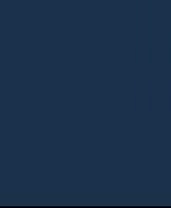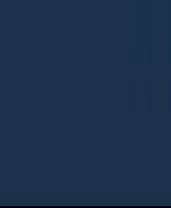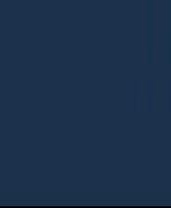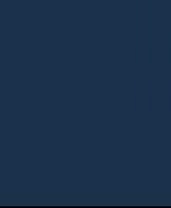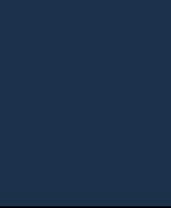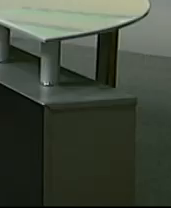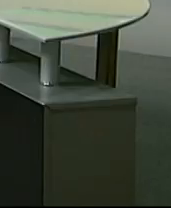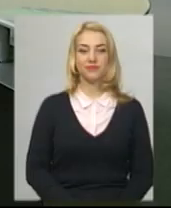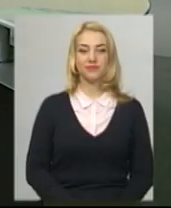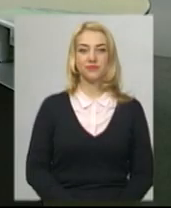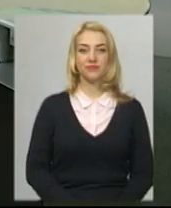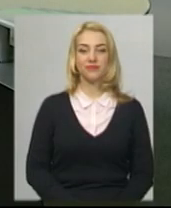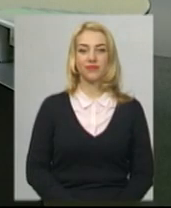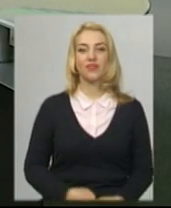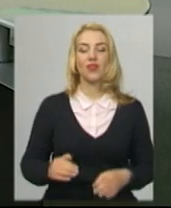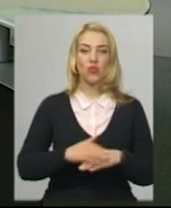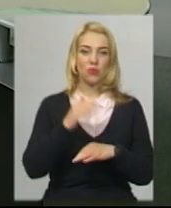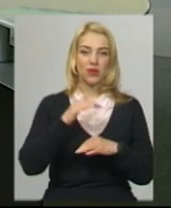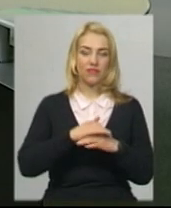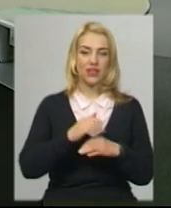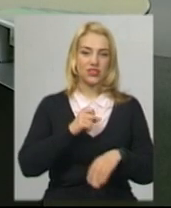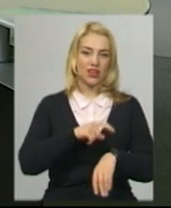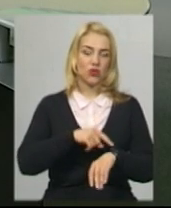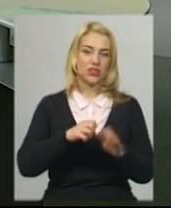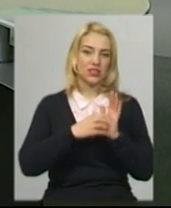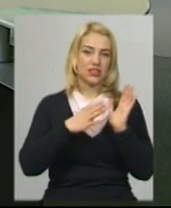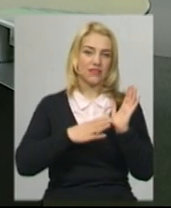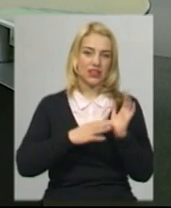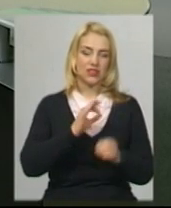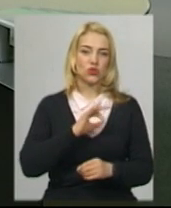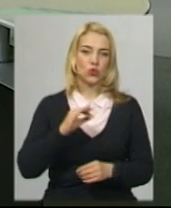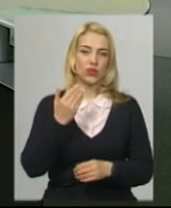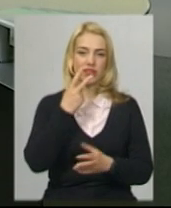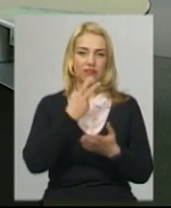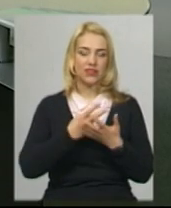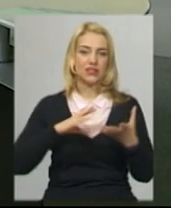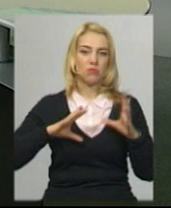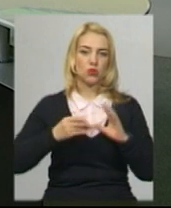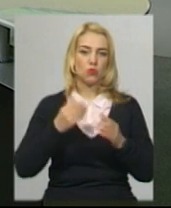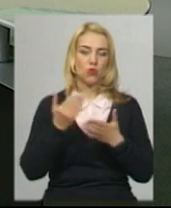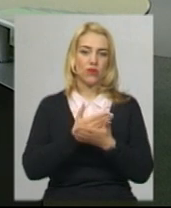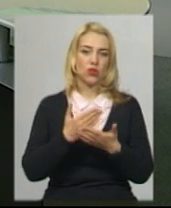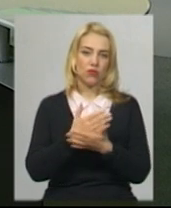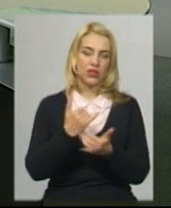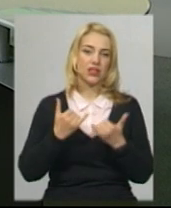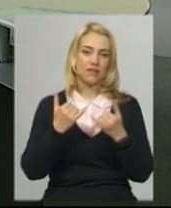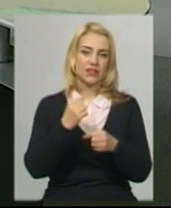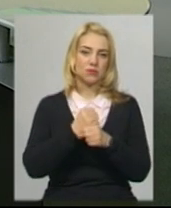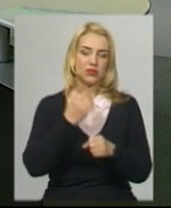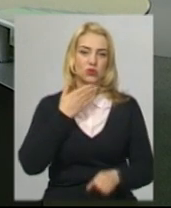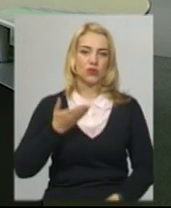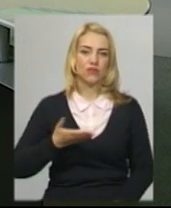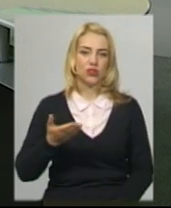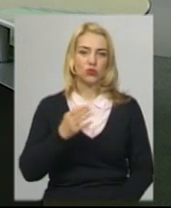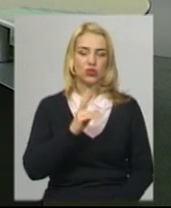Музика Доброго вечора на годиннику 19.00. Ви дивитесь підсумковий випуск новин. У студії для вас працює